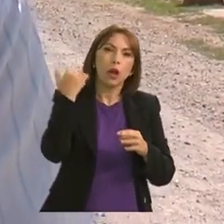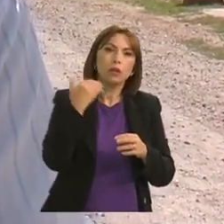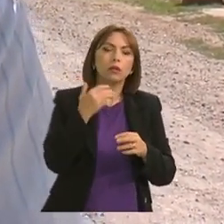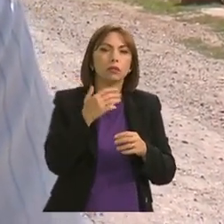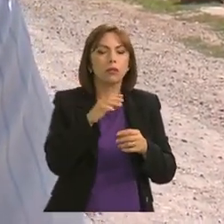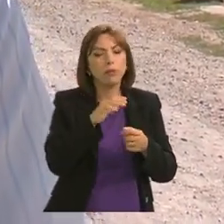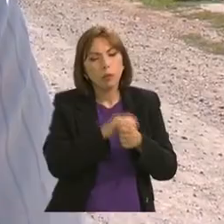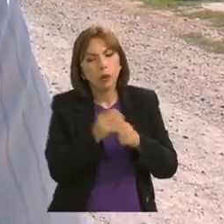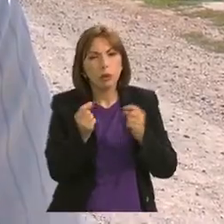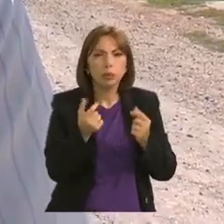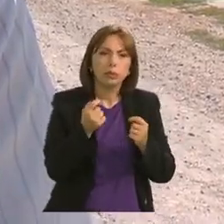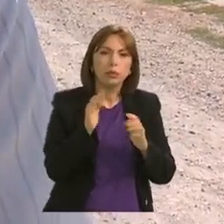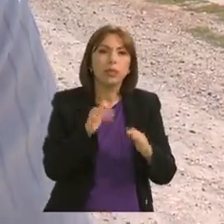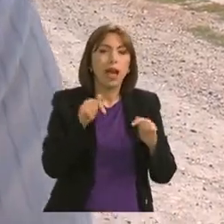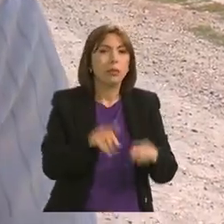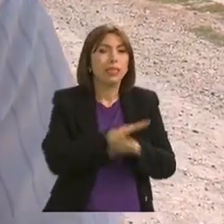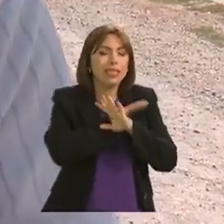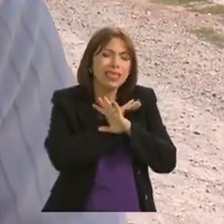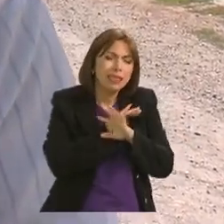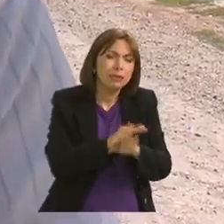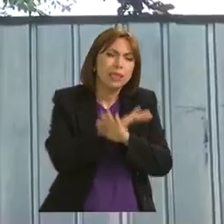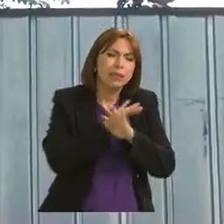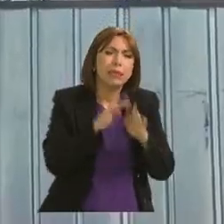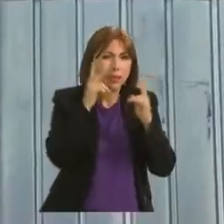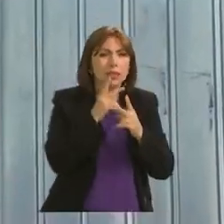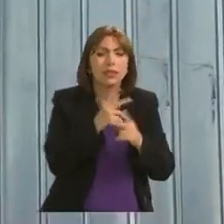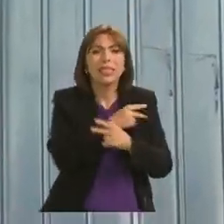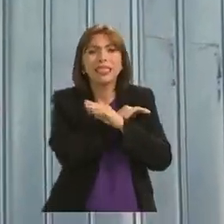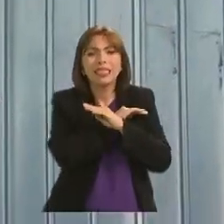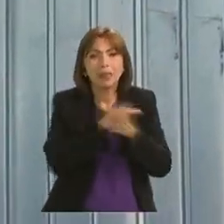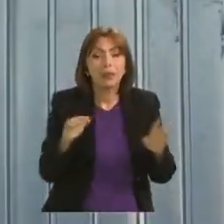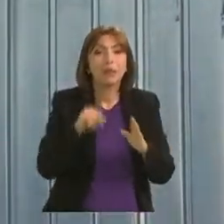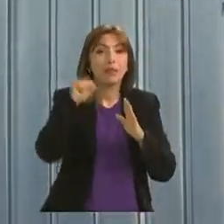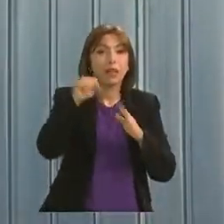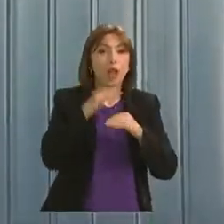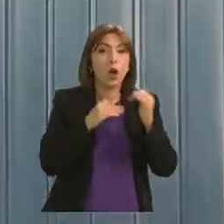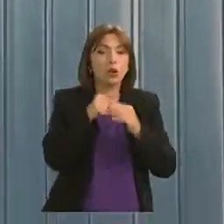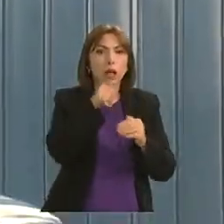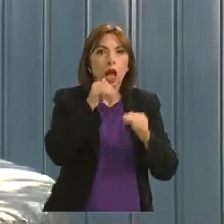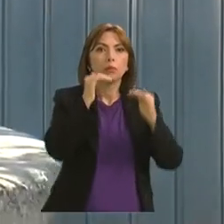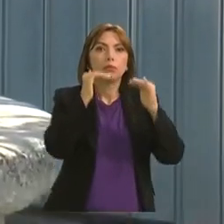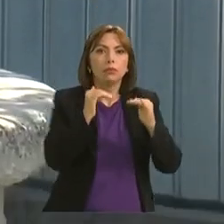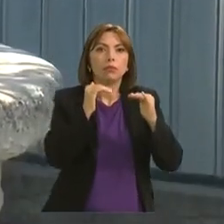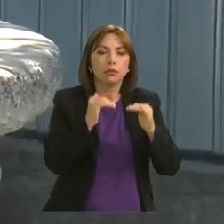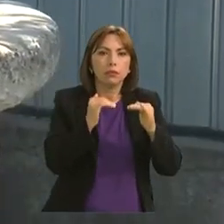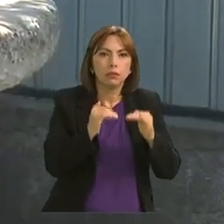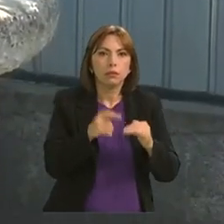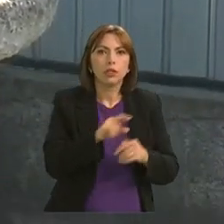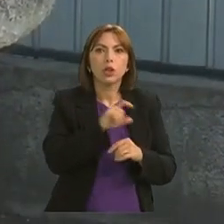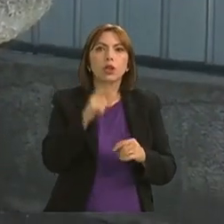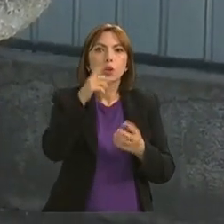nimic. Nimic, știi ce înseamnă? Nimic. În fântânile deja construite, apa a scăzut. Mare un tub de apă,